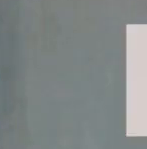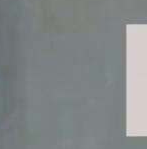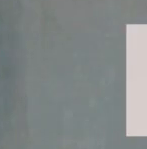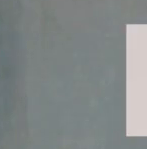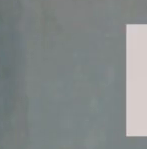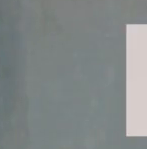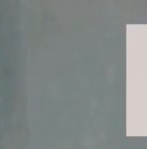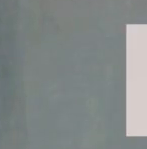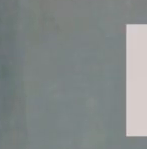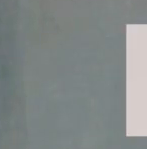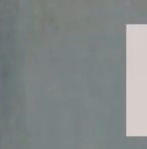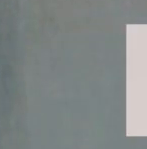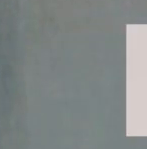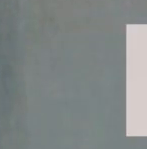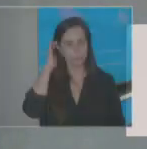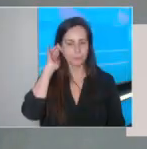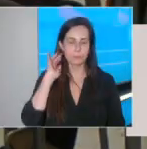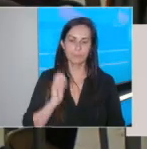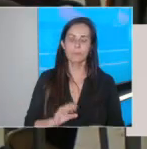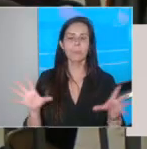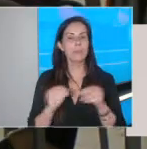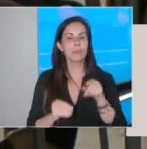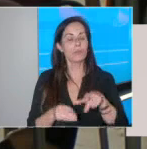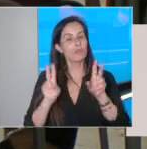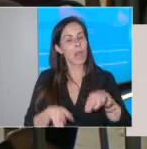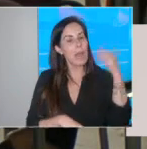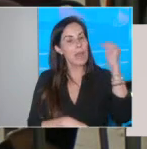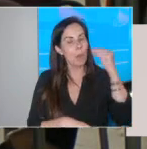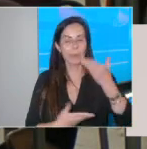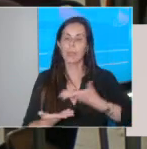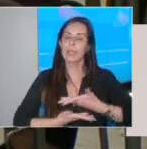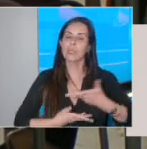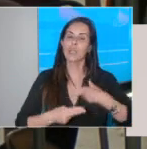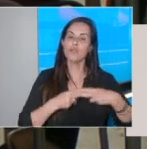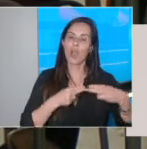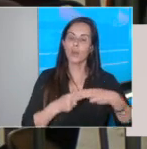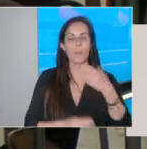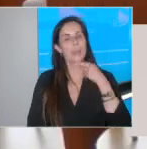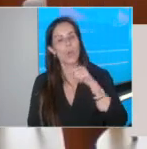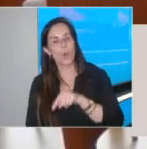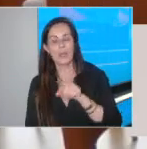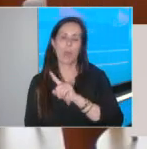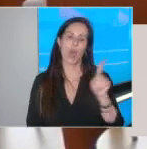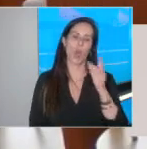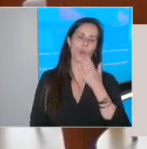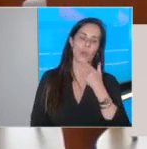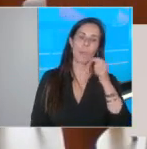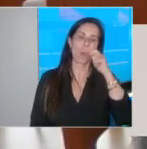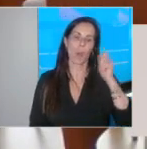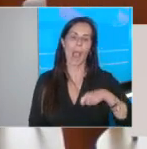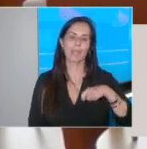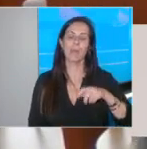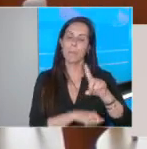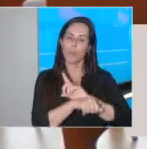לאסוף את השברים, הפרויקט של יד ושם שבאמצעותו ניתן ללמוד על יחסי שכנות בין יהודים ללא יהודים